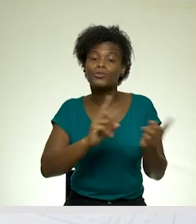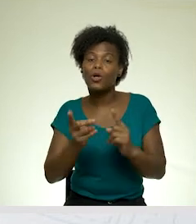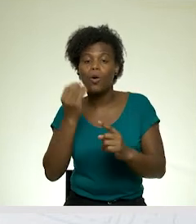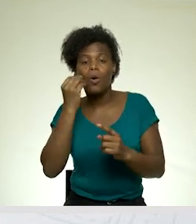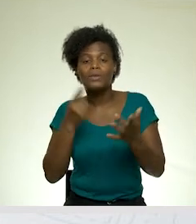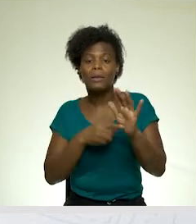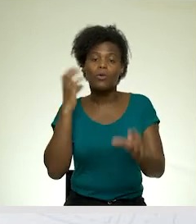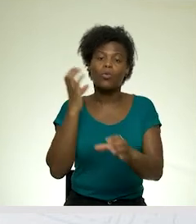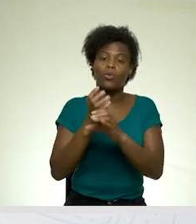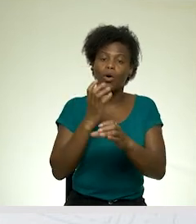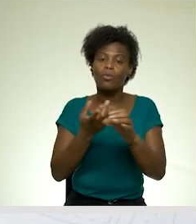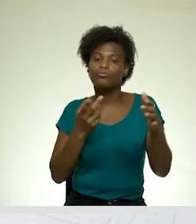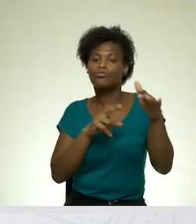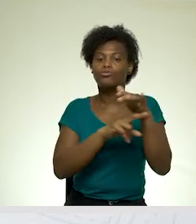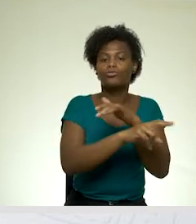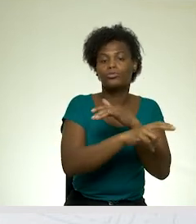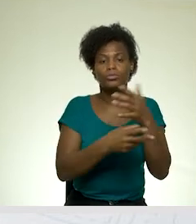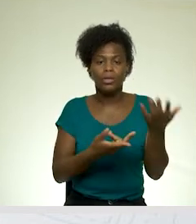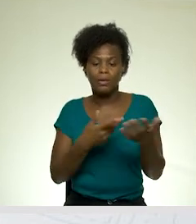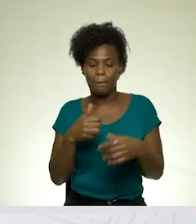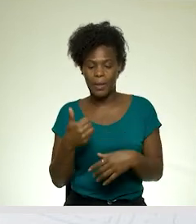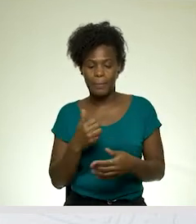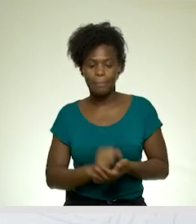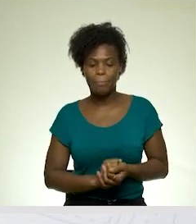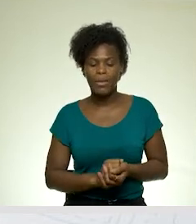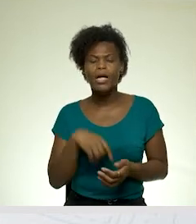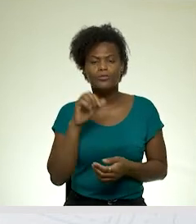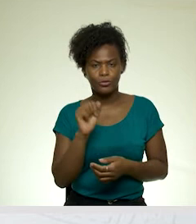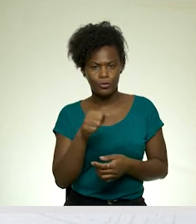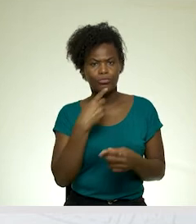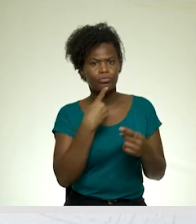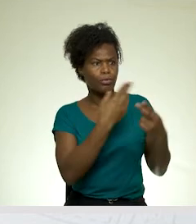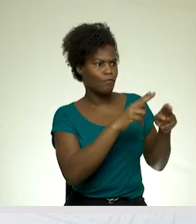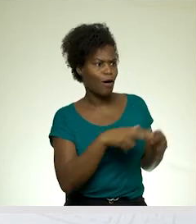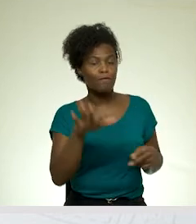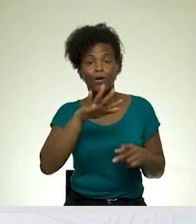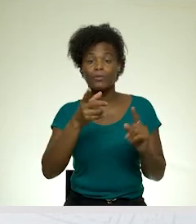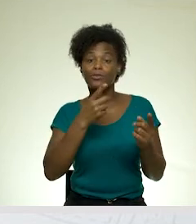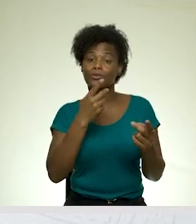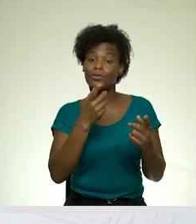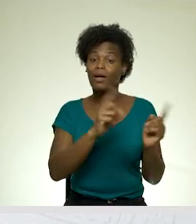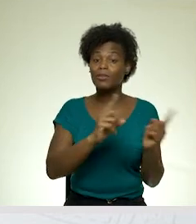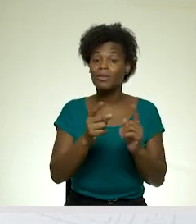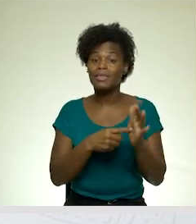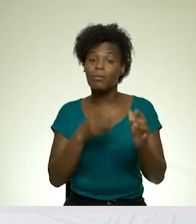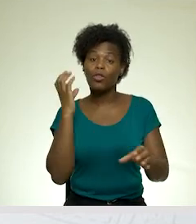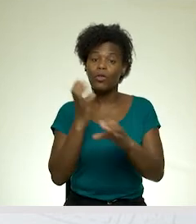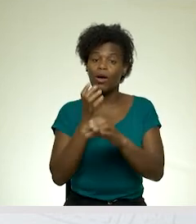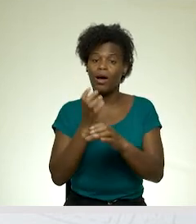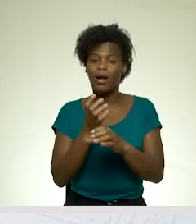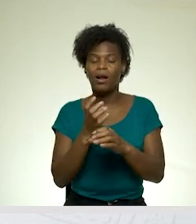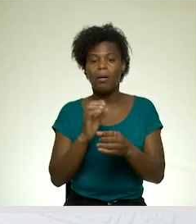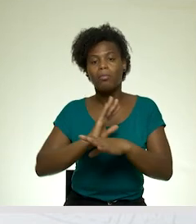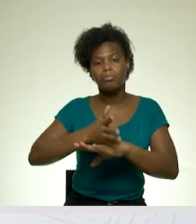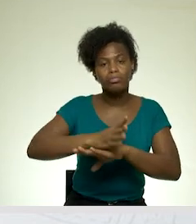le bus, le métro. B. Oui, il y a plusieurs moyens de transport, comme le bus, le